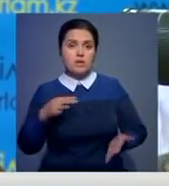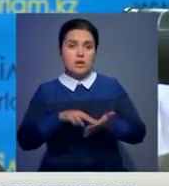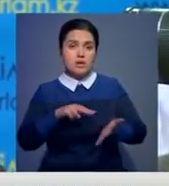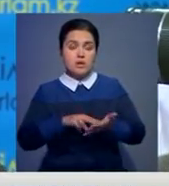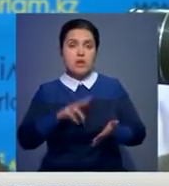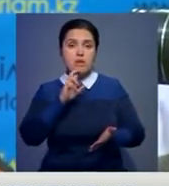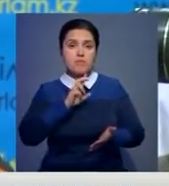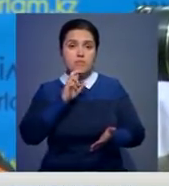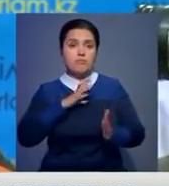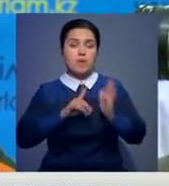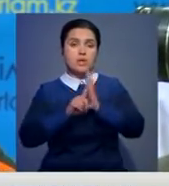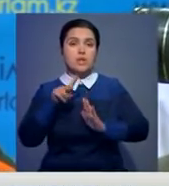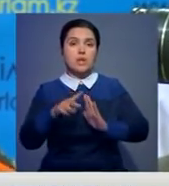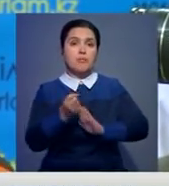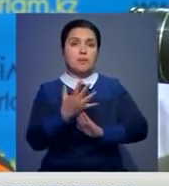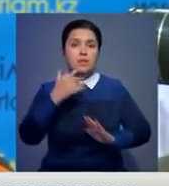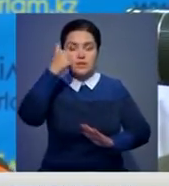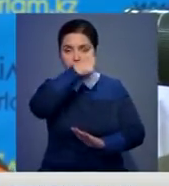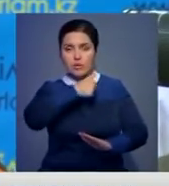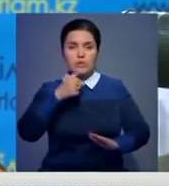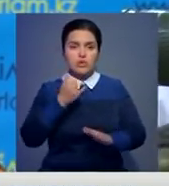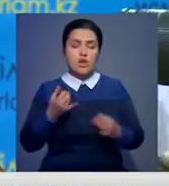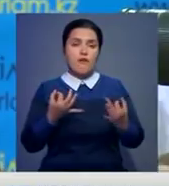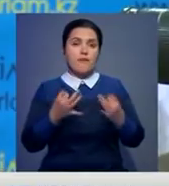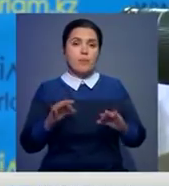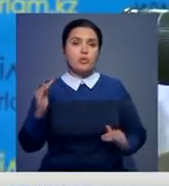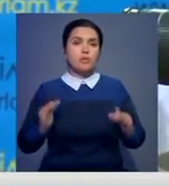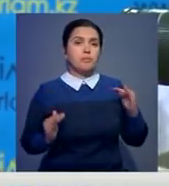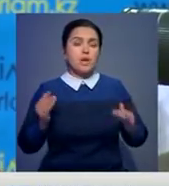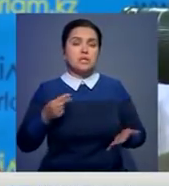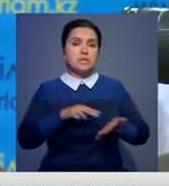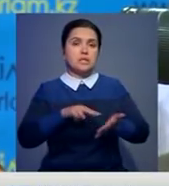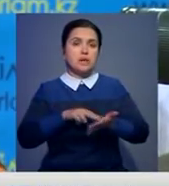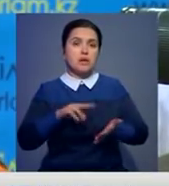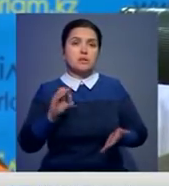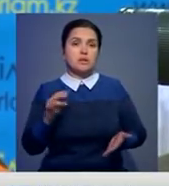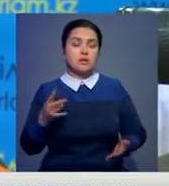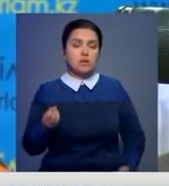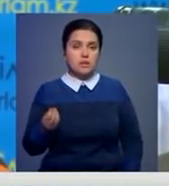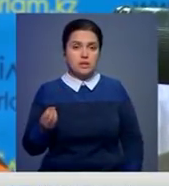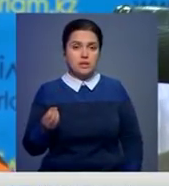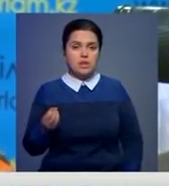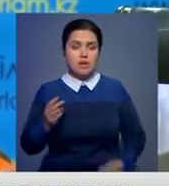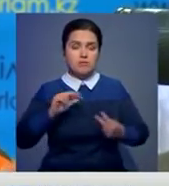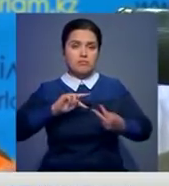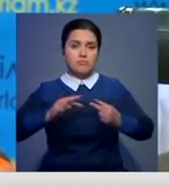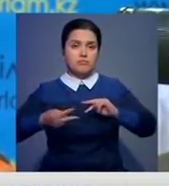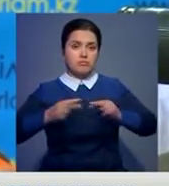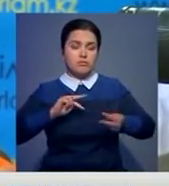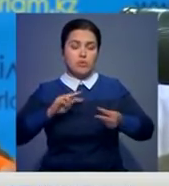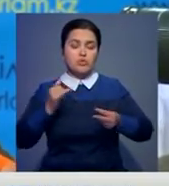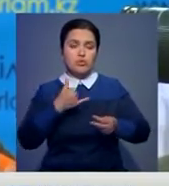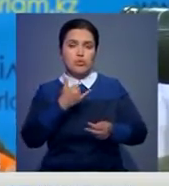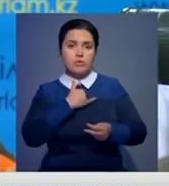была определена, начиная с 2015 года, находится в свободно плавающий курс. Политика инфляционного таргетирования реализуется в стране в полном